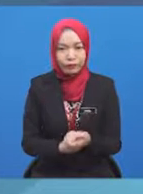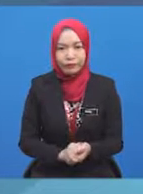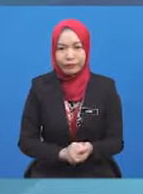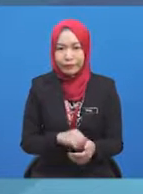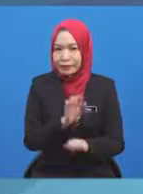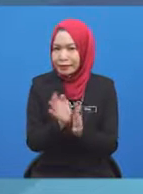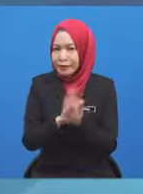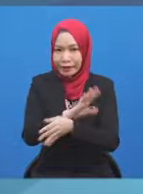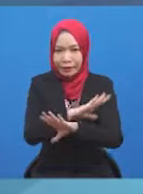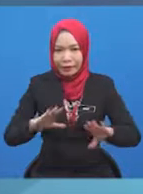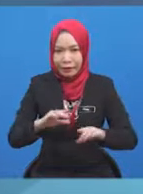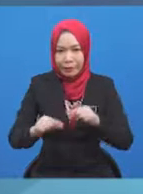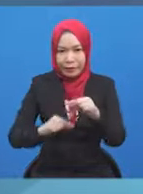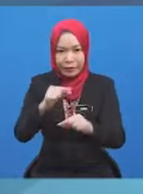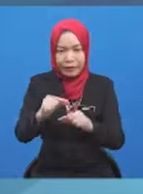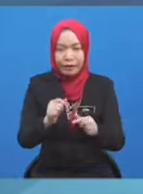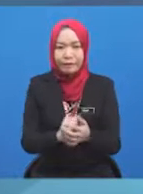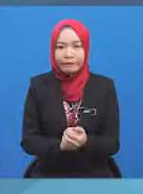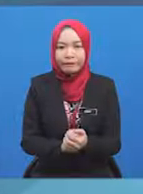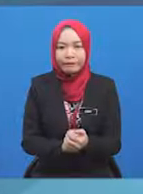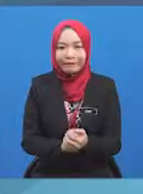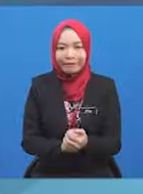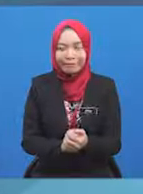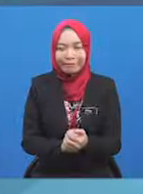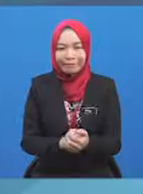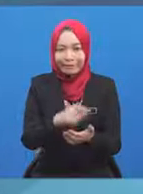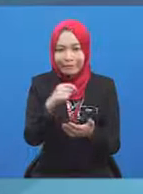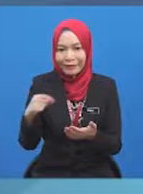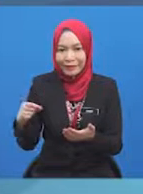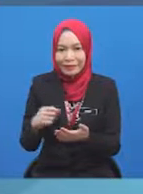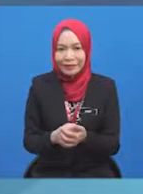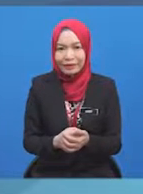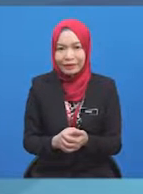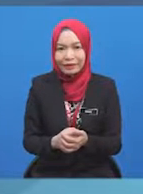Buat satu layer baru dan namakannya Apple 1.